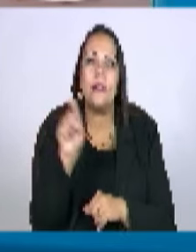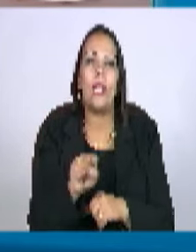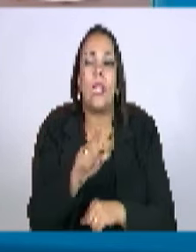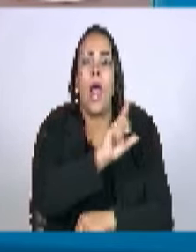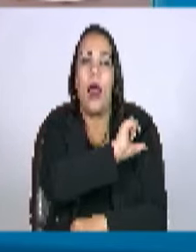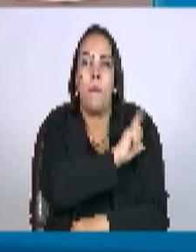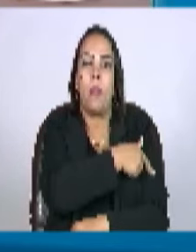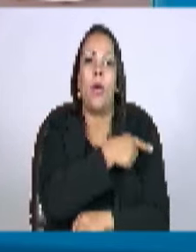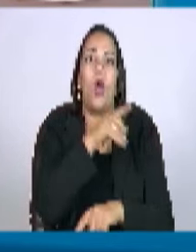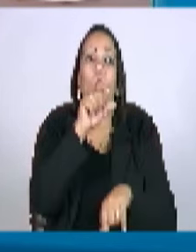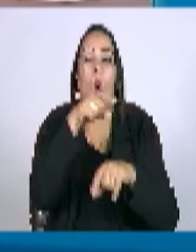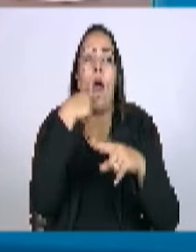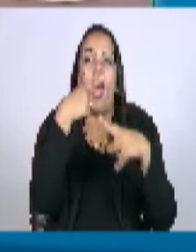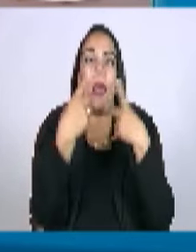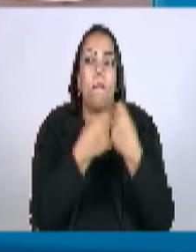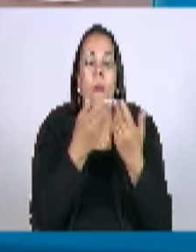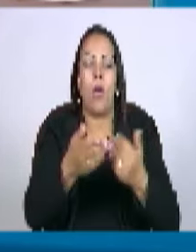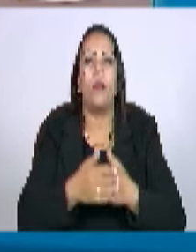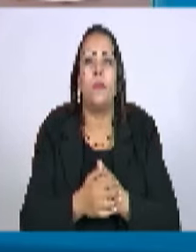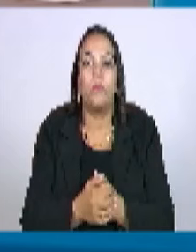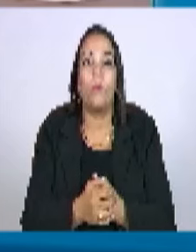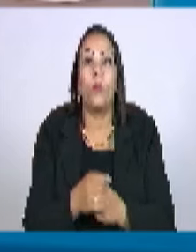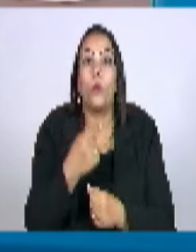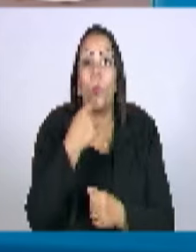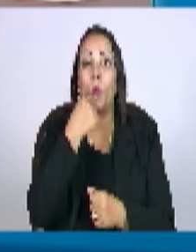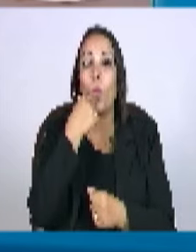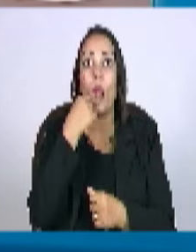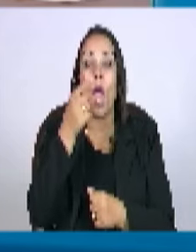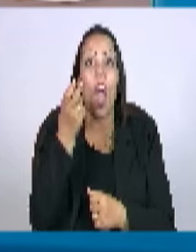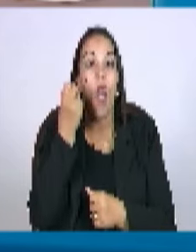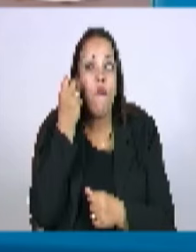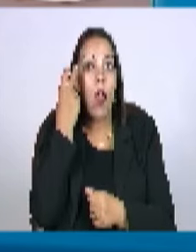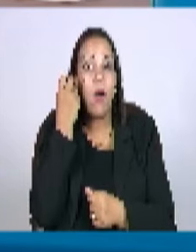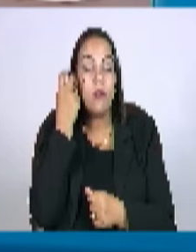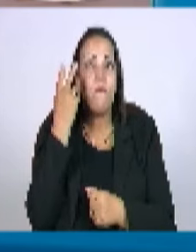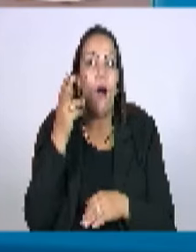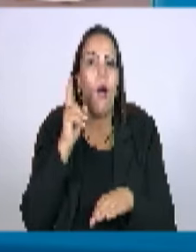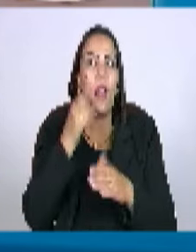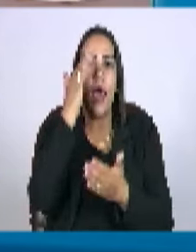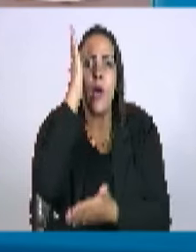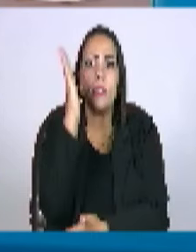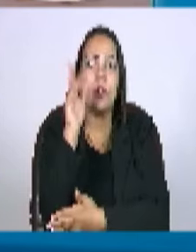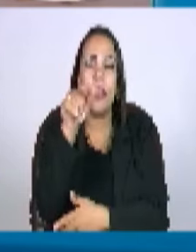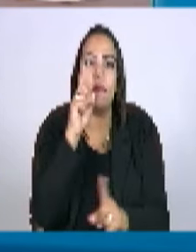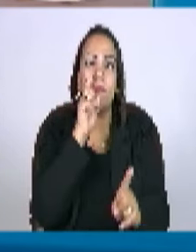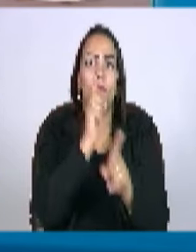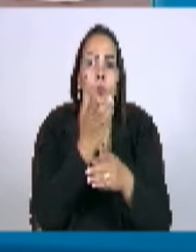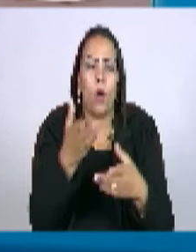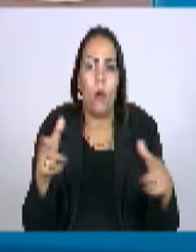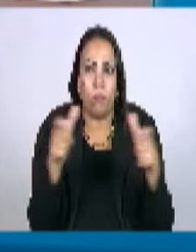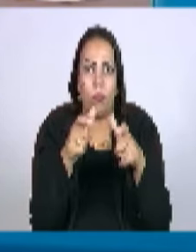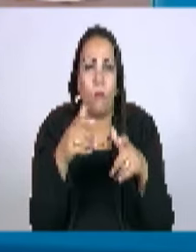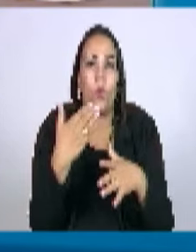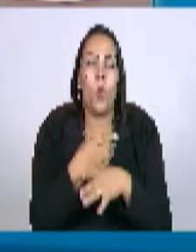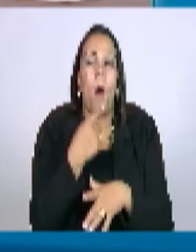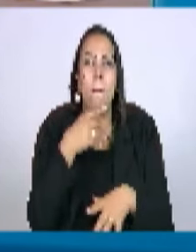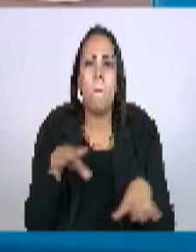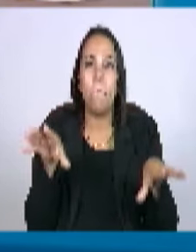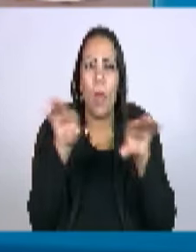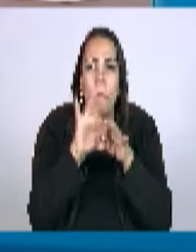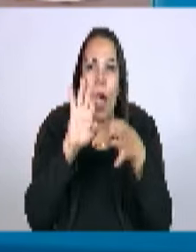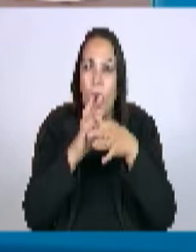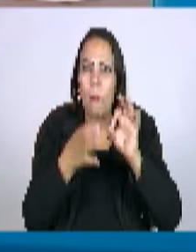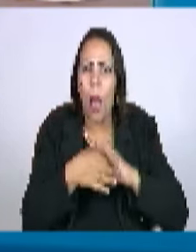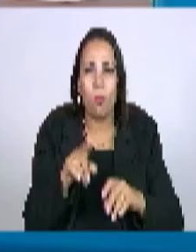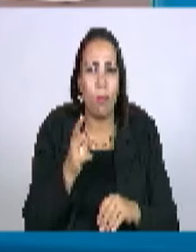اتكلمت معه معها وقالت لي ان الفلسفه الاساسيه لهذا الملتقى احنا بس مش بنجمع جمعيات